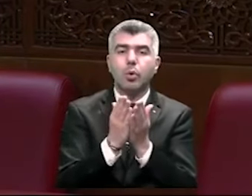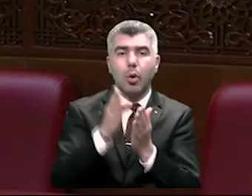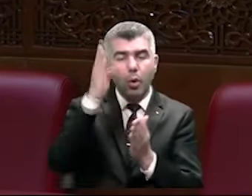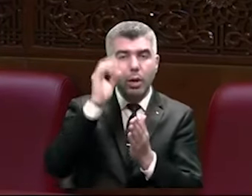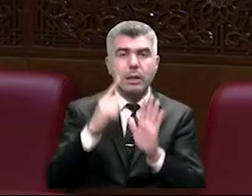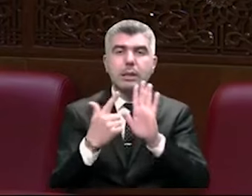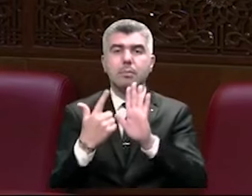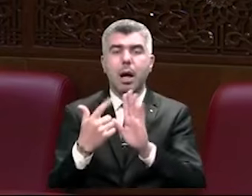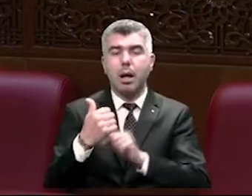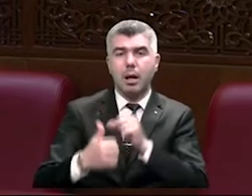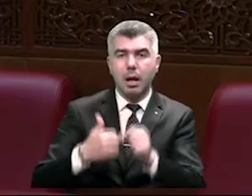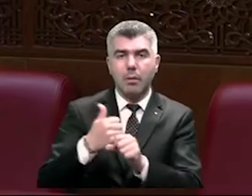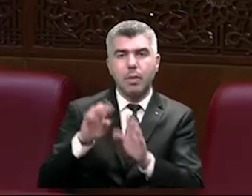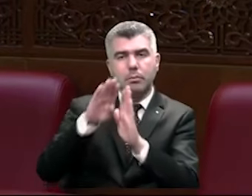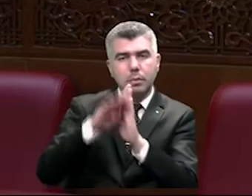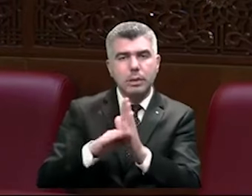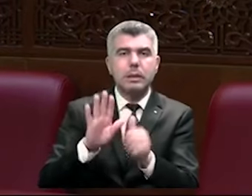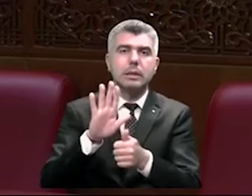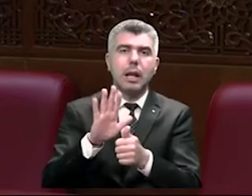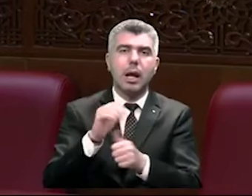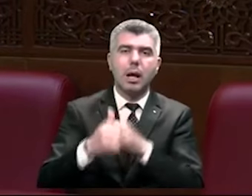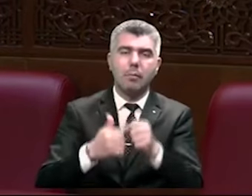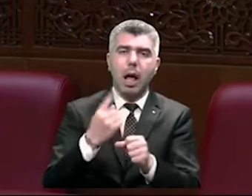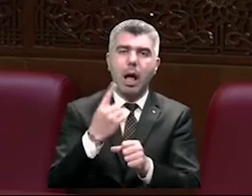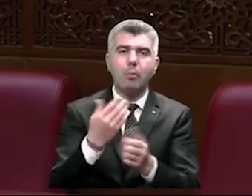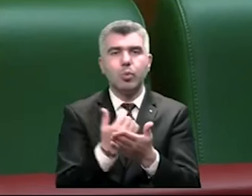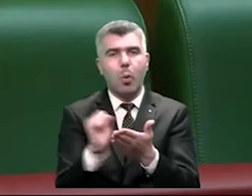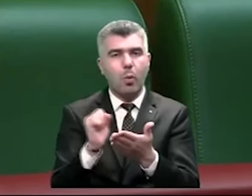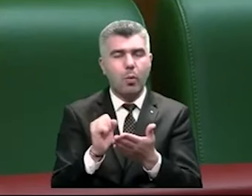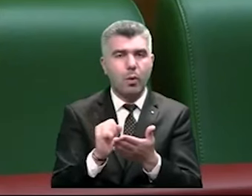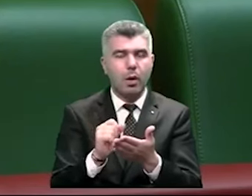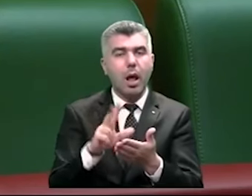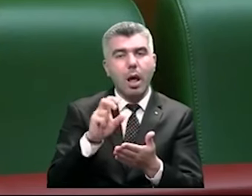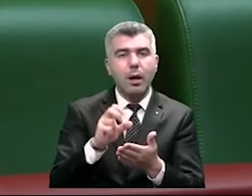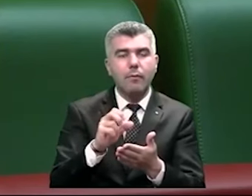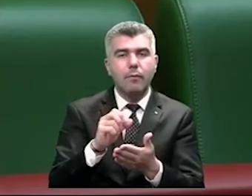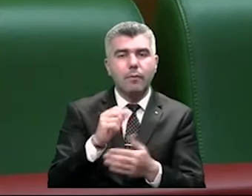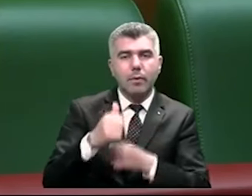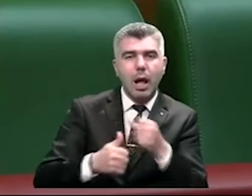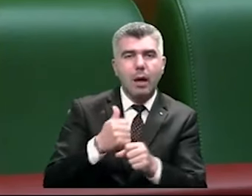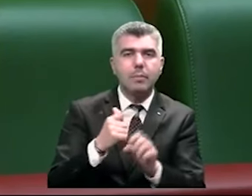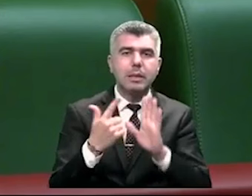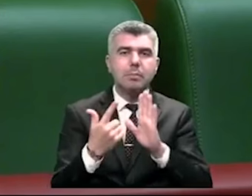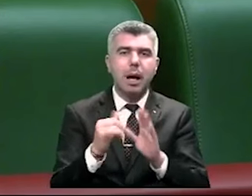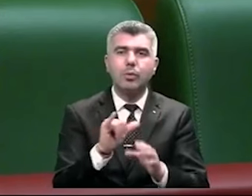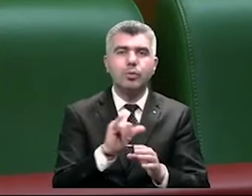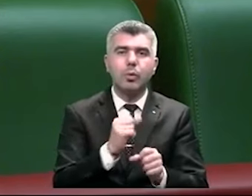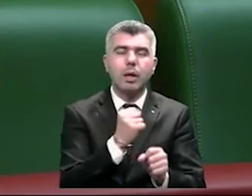سبع سنين رديناه ست سنين وحنا عارفين اشنو كندير في السنه السابعه كلشي